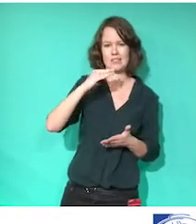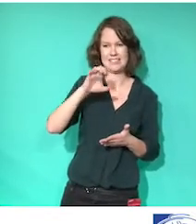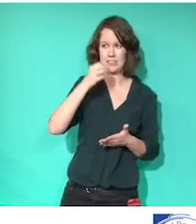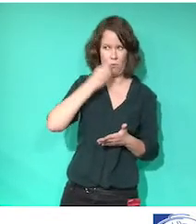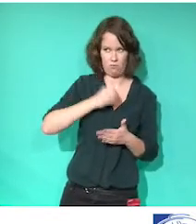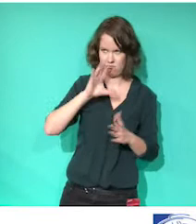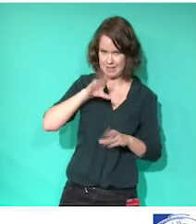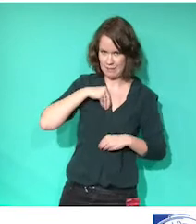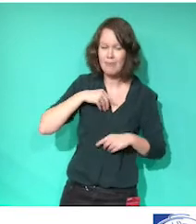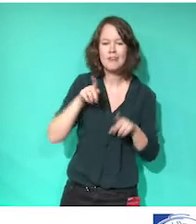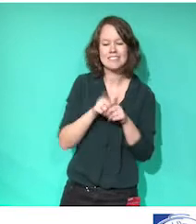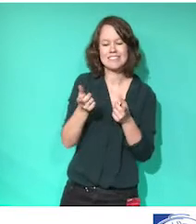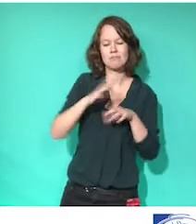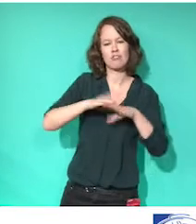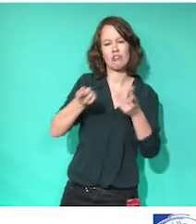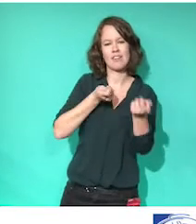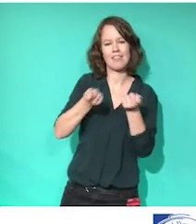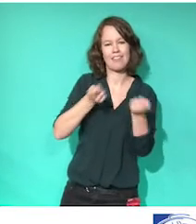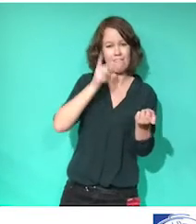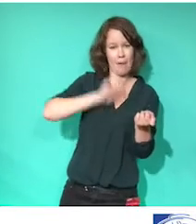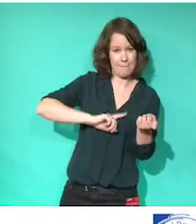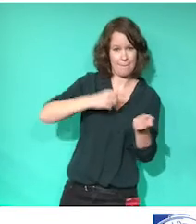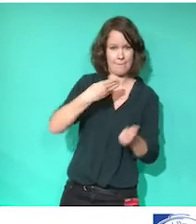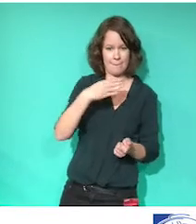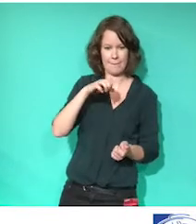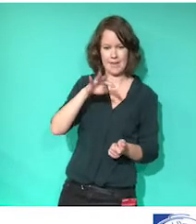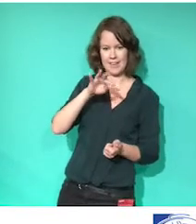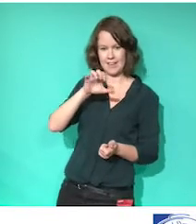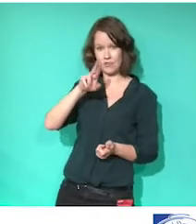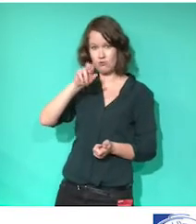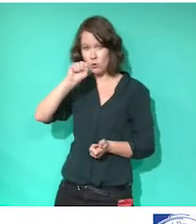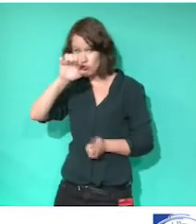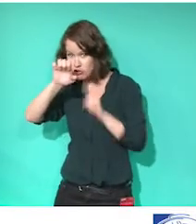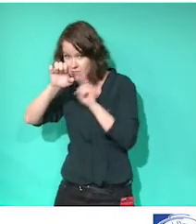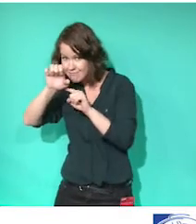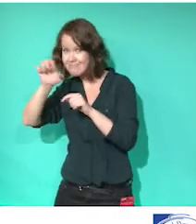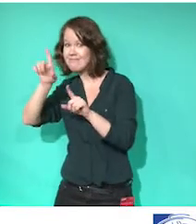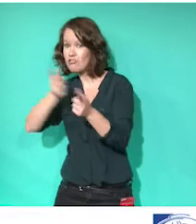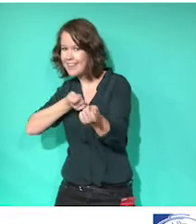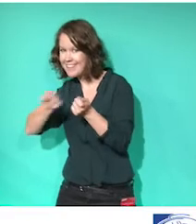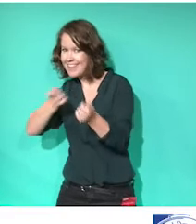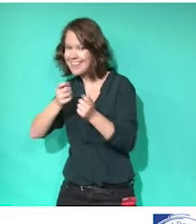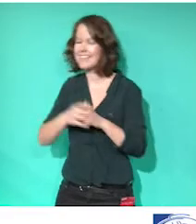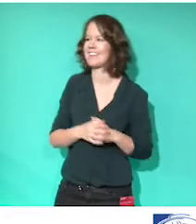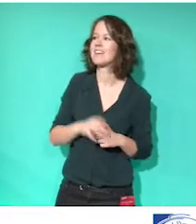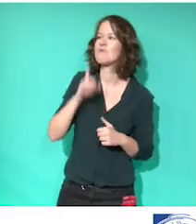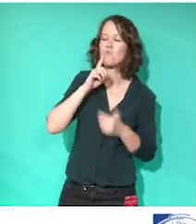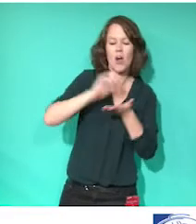scène », contrairement au correcteur orthographique de Google qui persiste à corriger « autrice » par « autriche » ou «